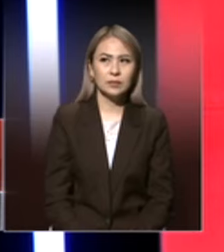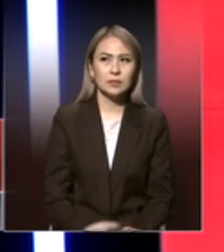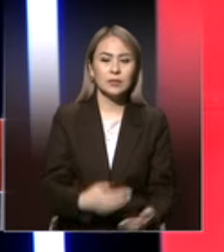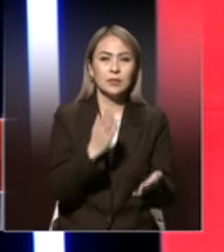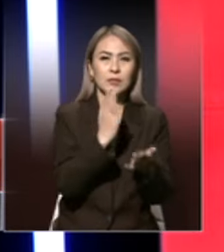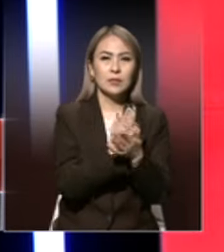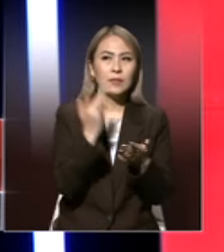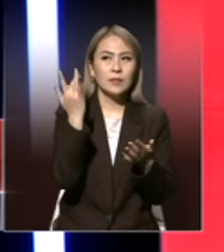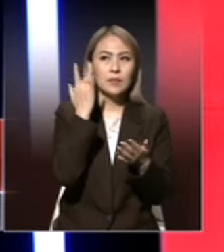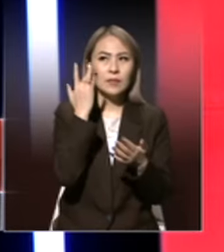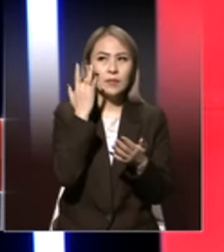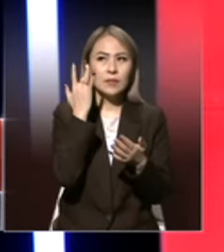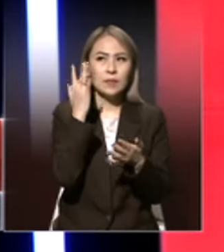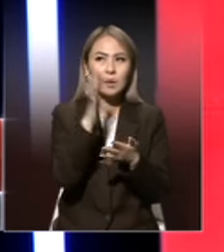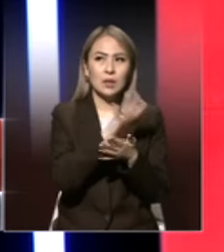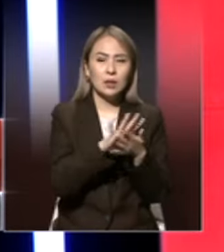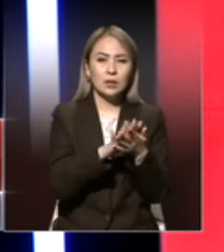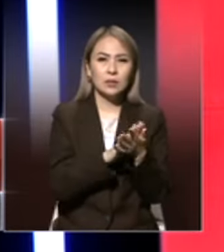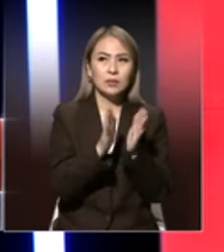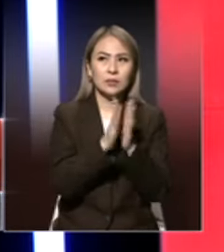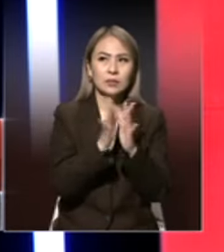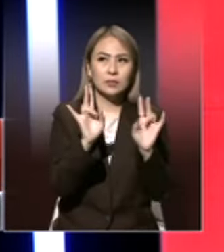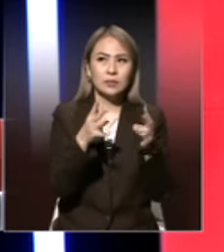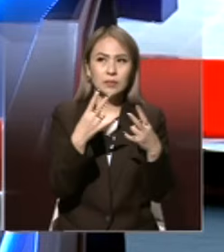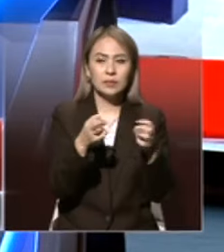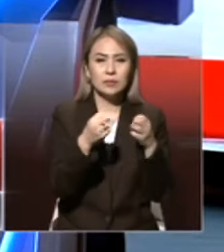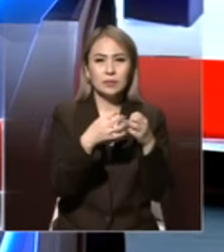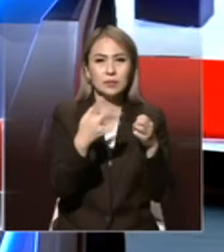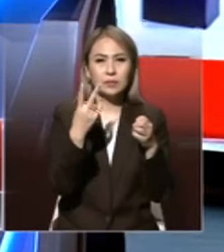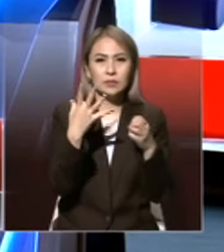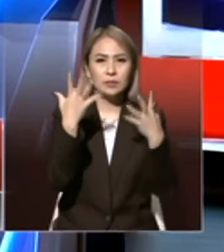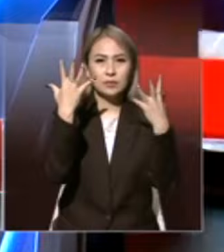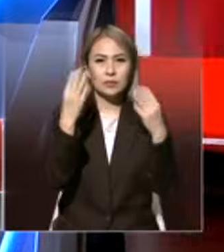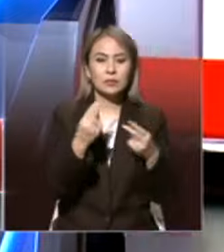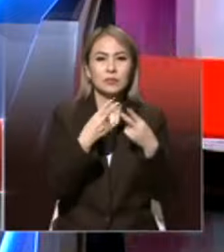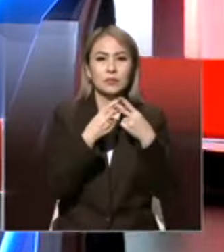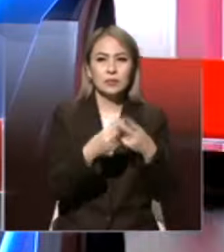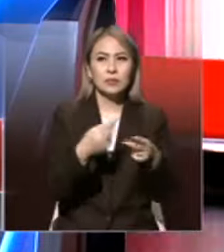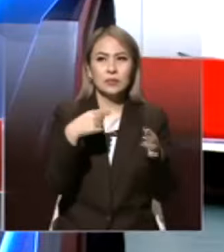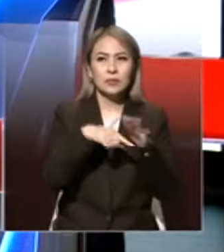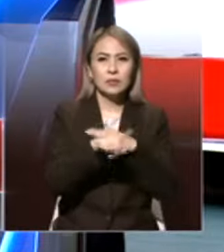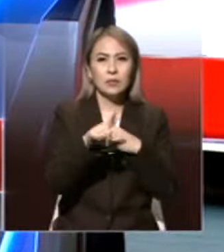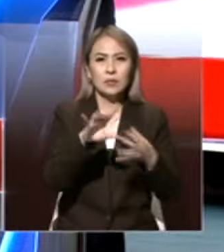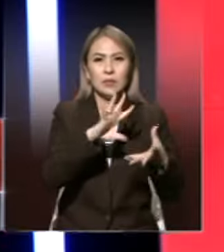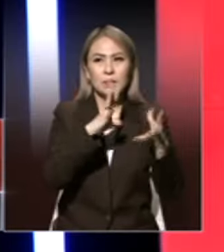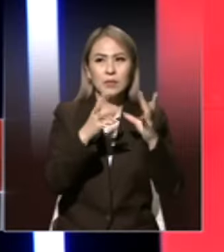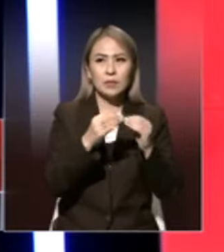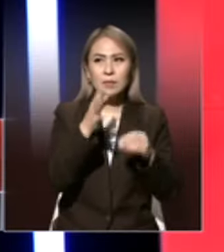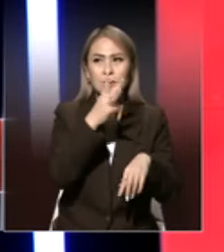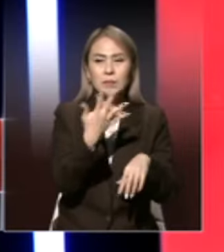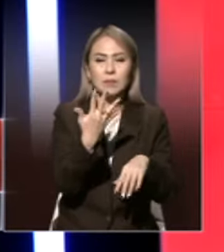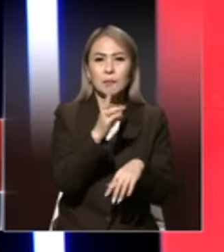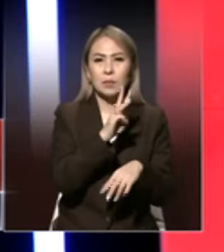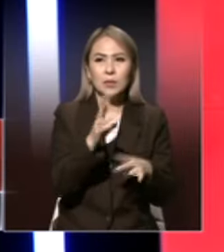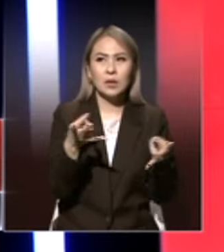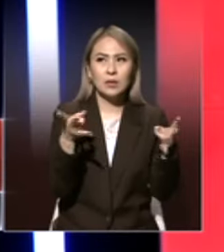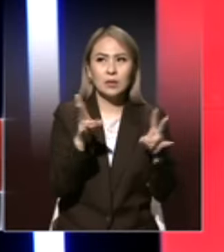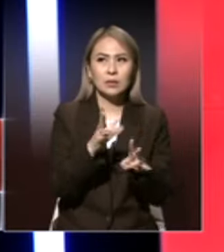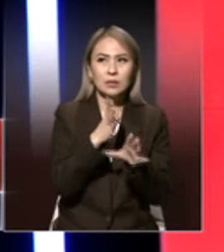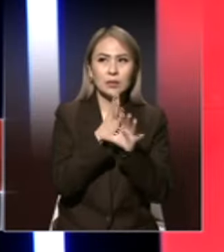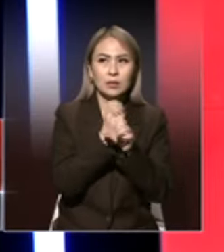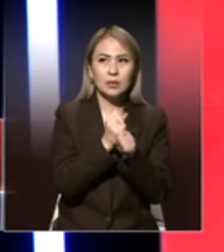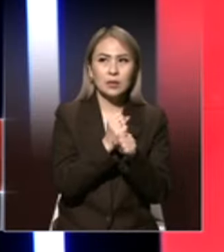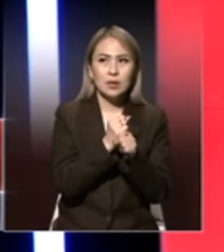бар ғой. Арыз жазбай ақ қойшы деп біз жаңа 15 күн, 25 күн қамаймыз дедік. Негізі тақырыпты түйіндейтін уақыт келді, бізде 5-6 минут уақыт қалған екен, соғыдан қысқа